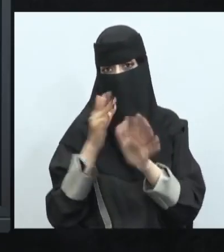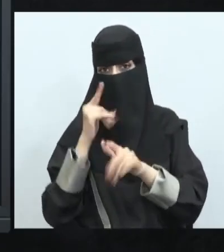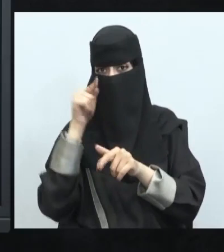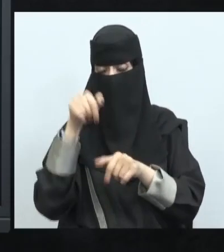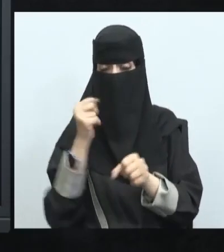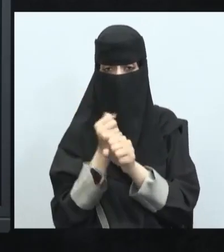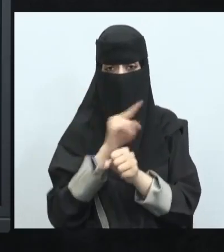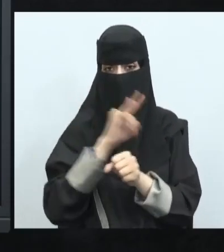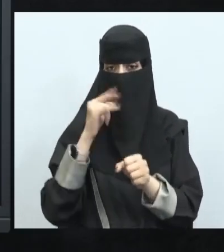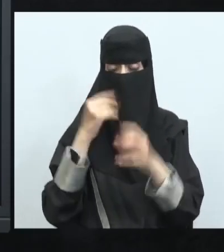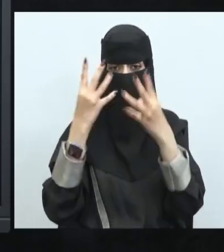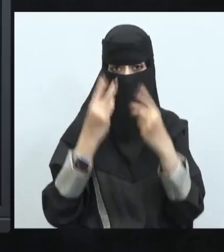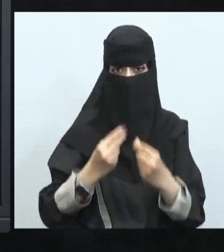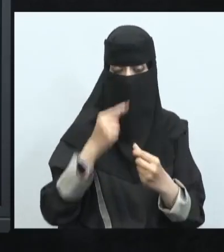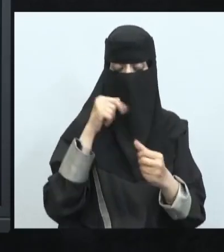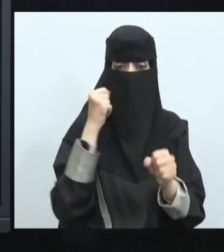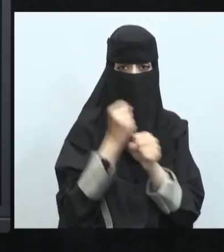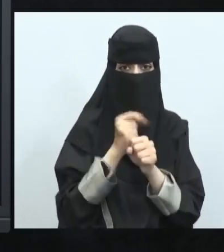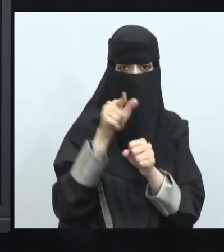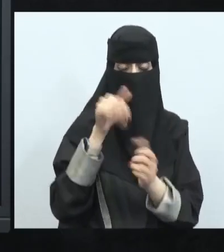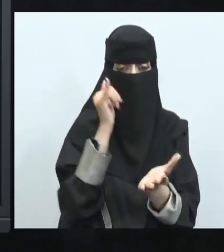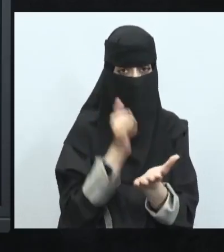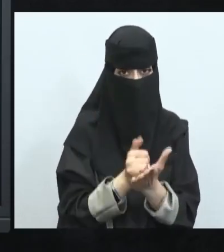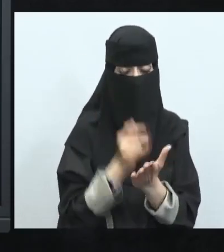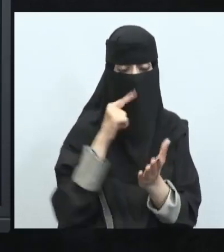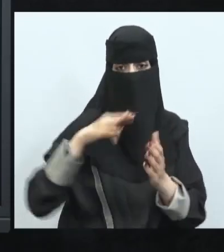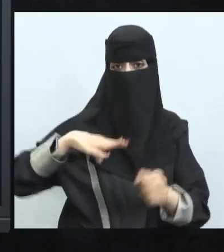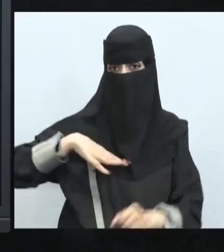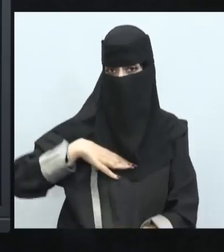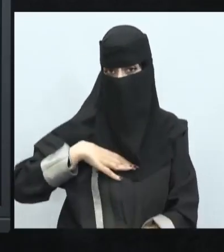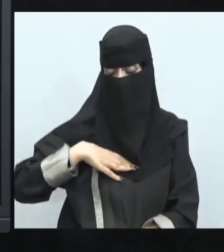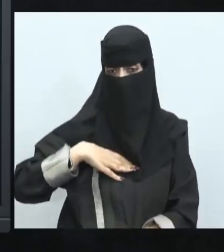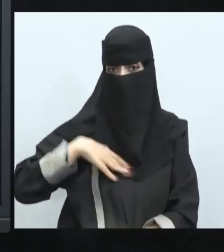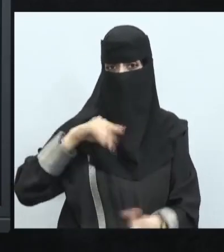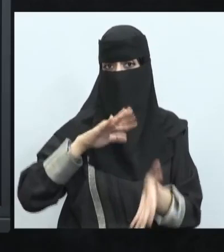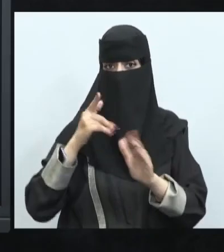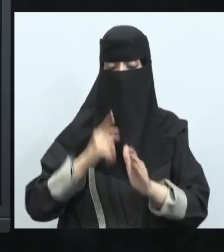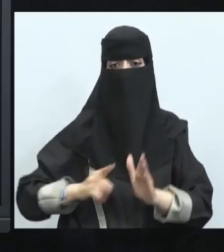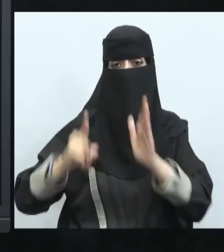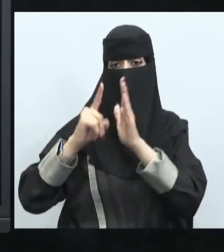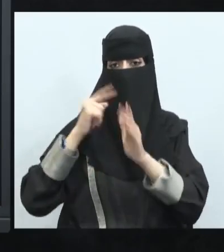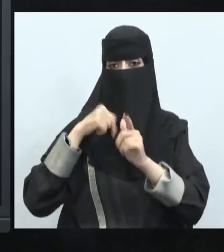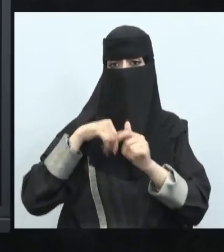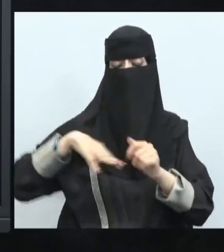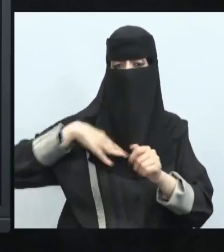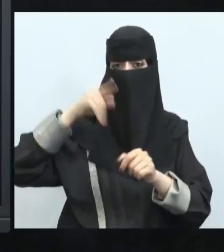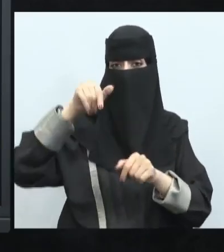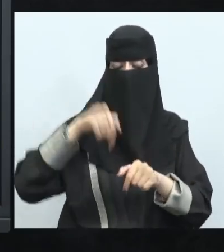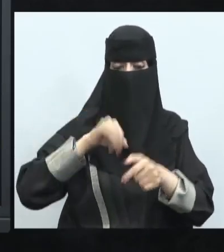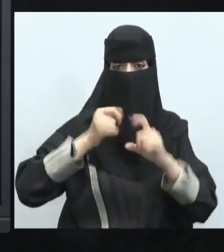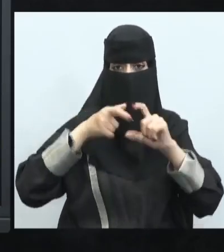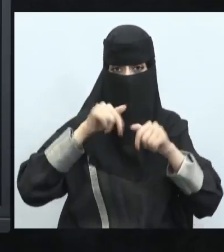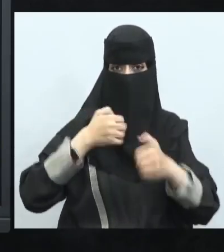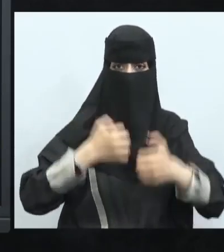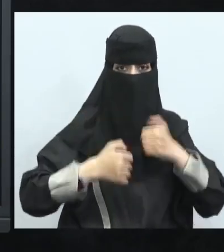العمل غير المناسب لذلك من مهام المسؤول او المدير او القائد او مدير المنظمه ان